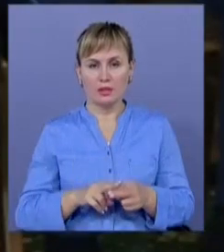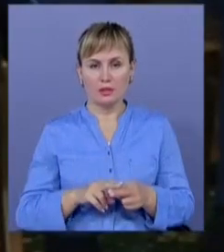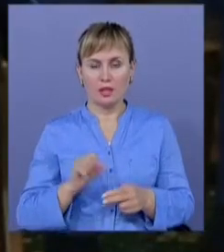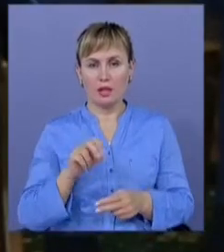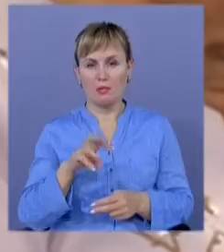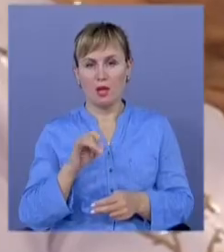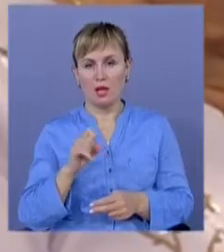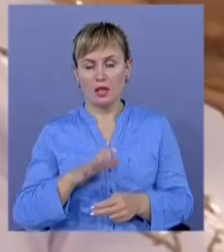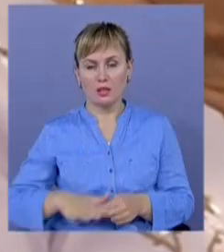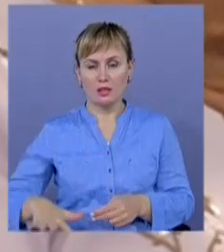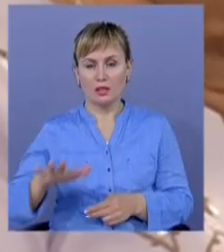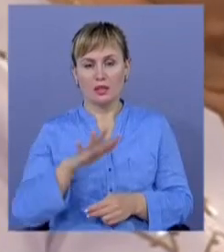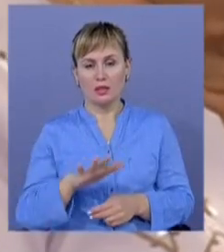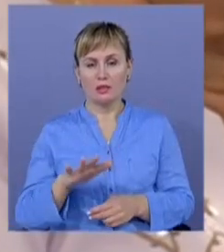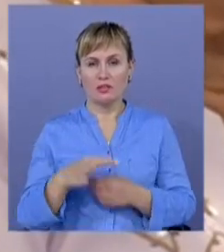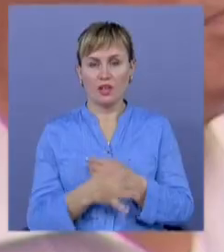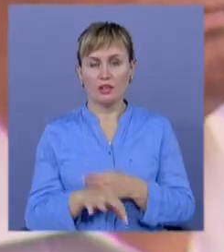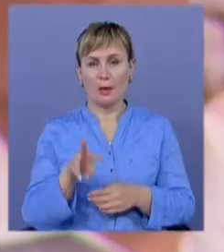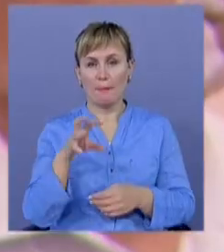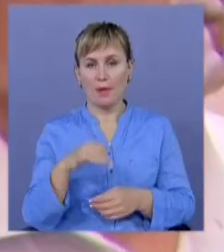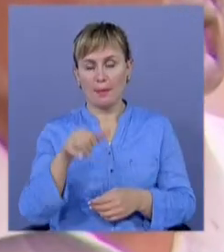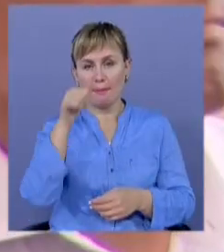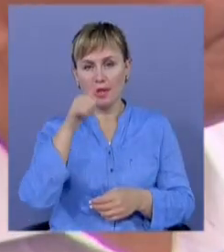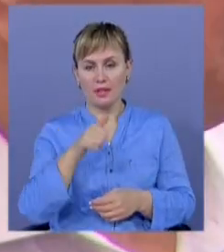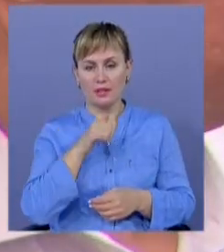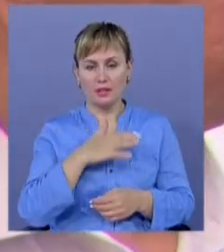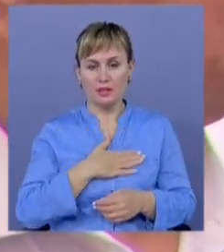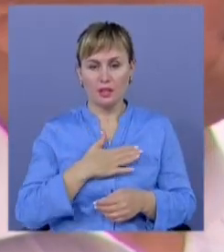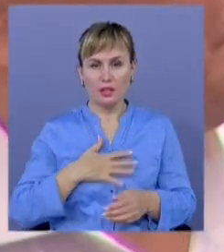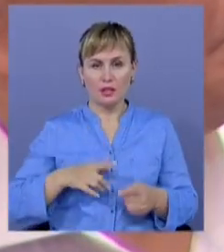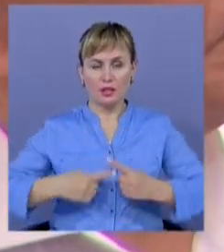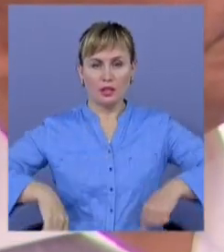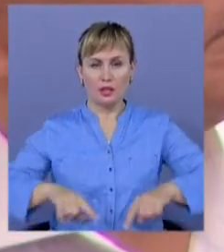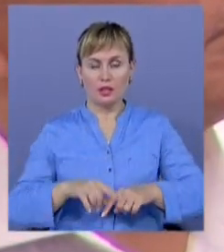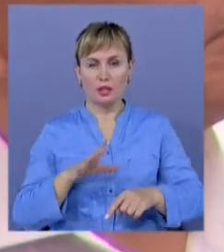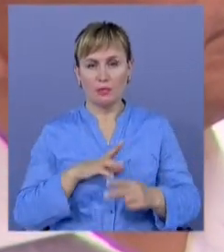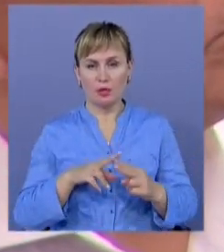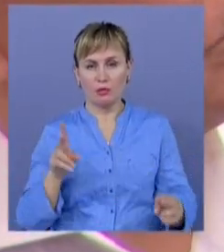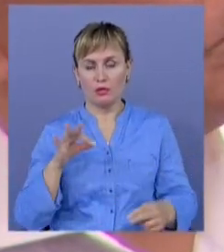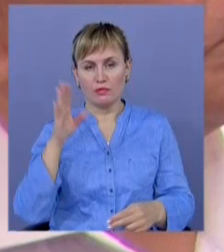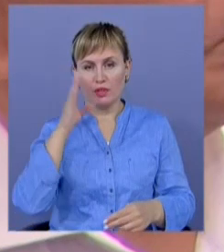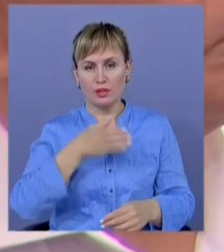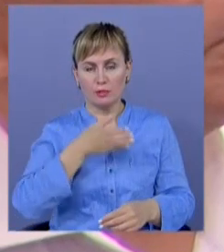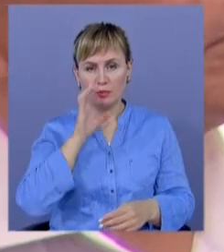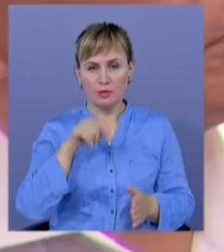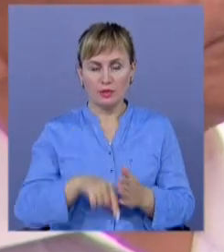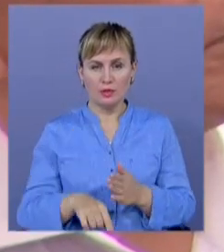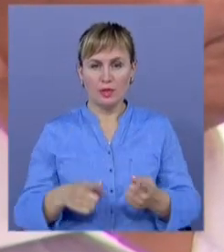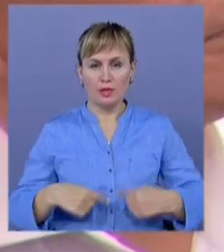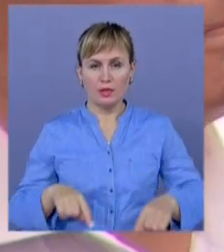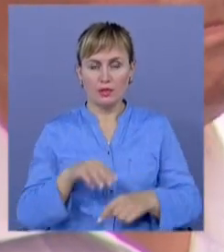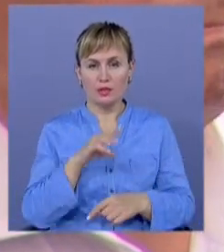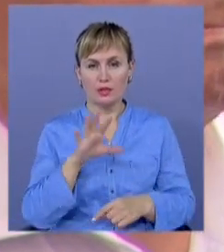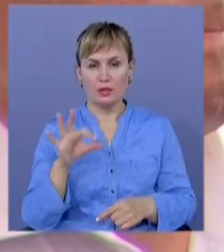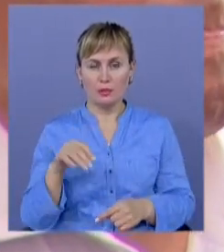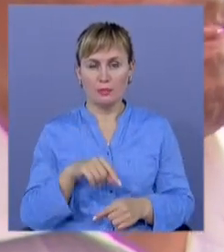Алмарасанского ущелья. Дело в том, что в конце мая месяца наш массив был отключен от питьевой воды. Водоподающая организация ТО